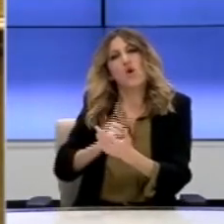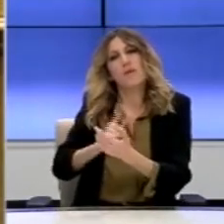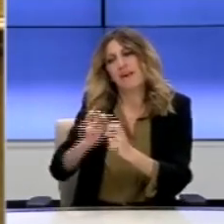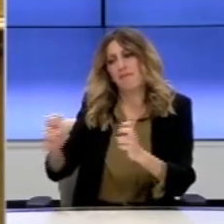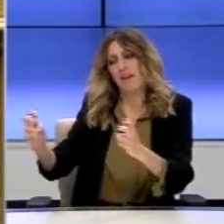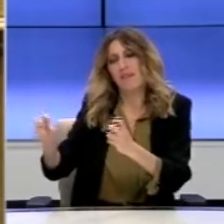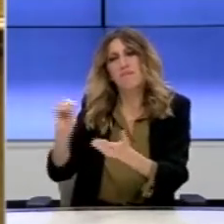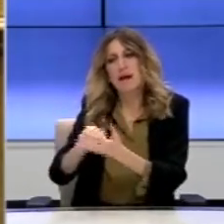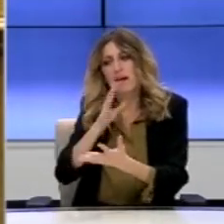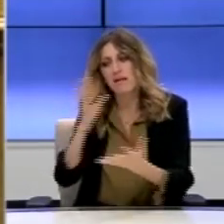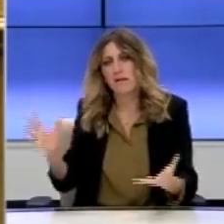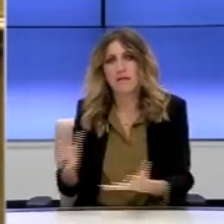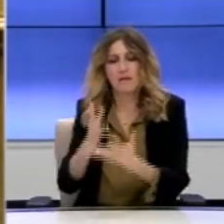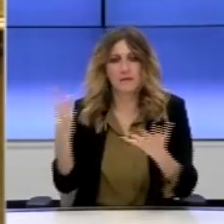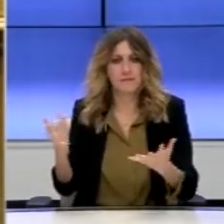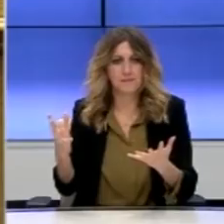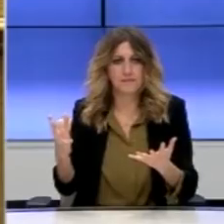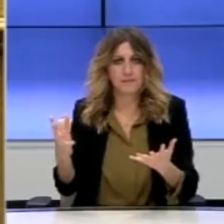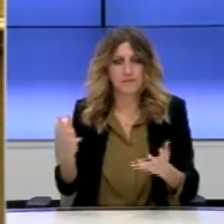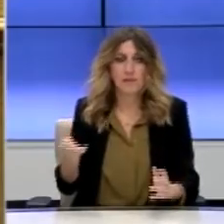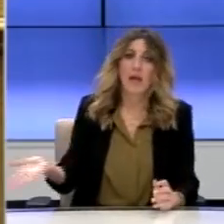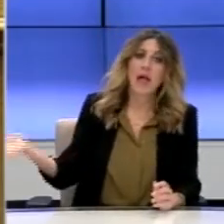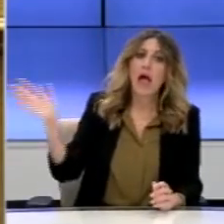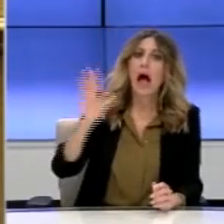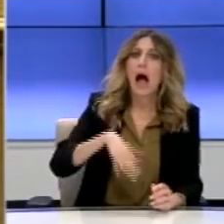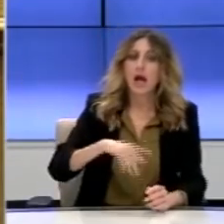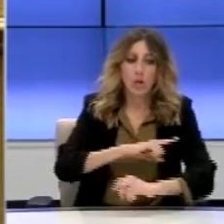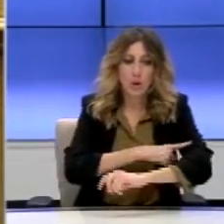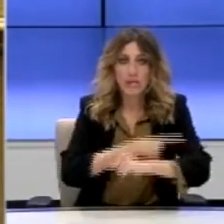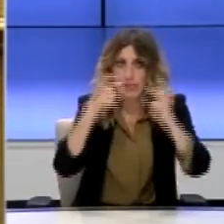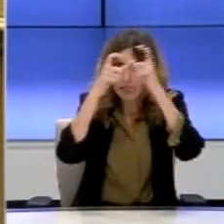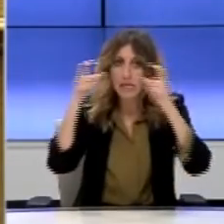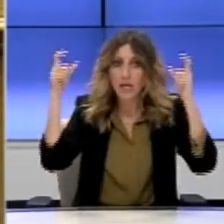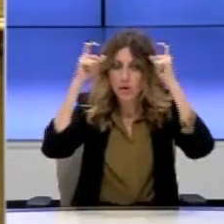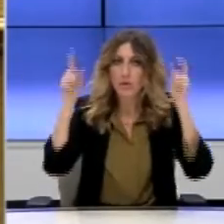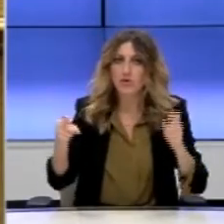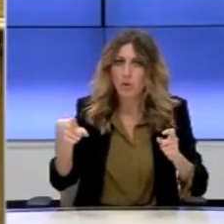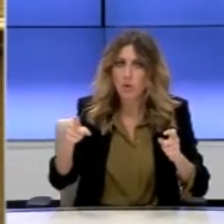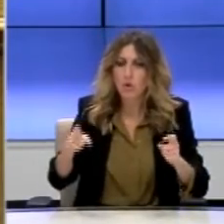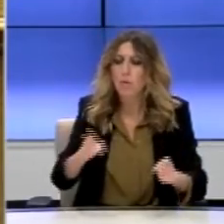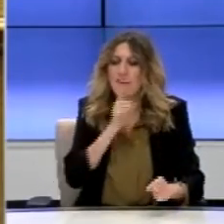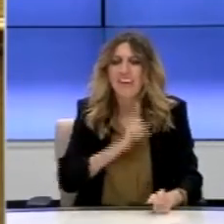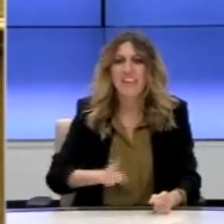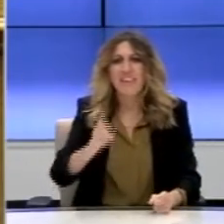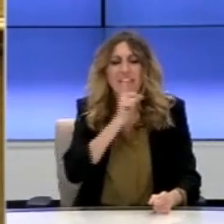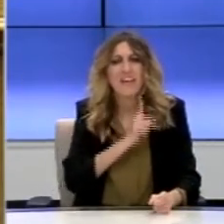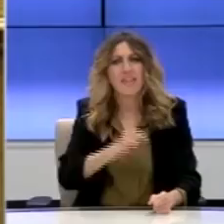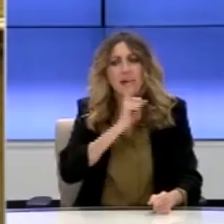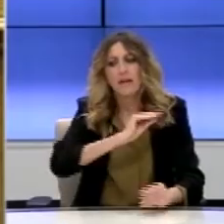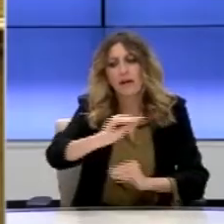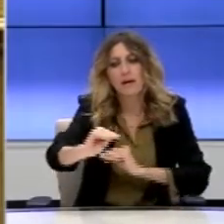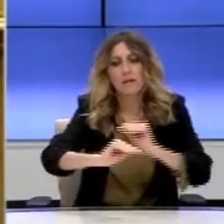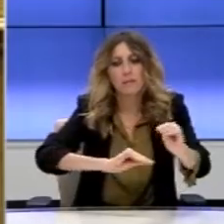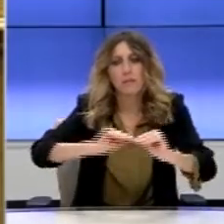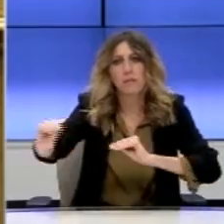μπαλώματα, δηλαδή με ανακύκλωση του ιατρικού και υγειονομικού νοσηλευτικού προσωπικού και μετακινήσεις από